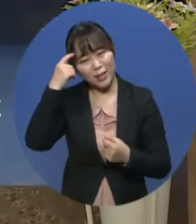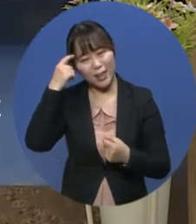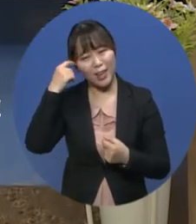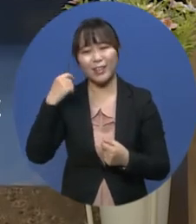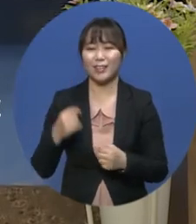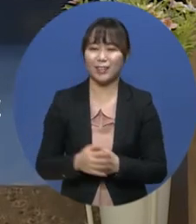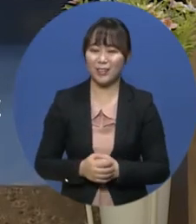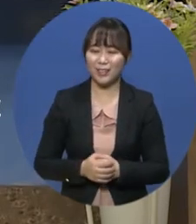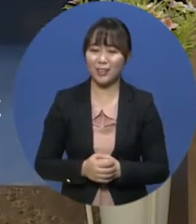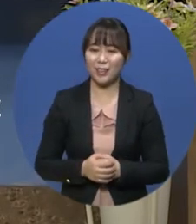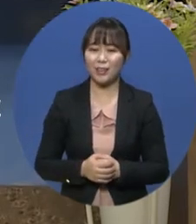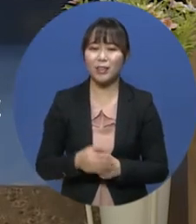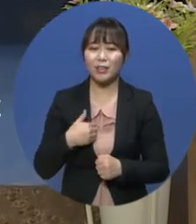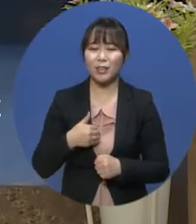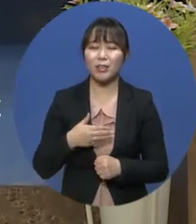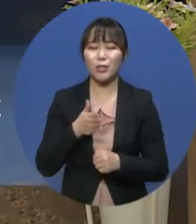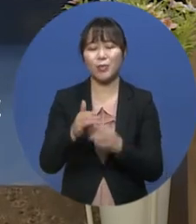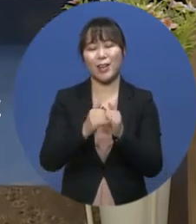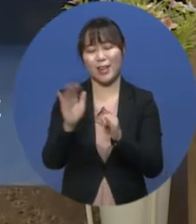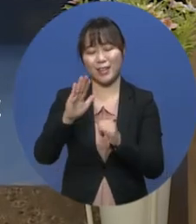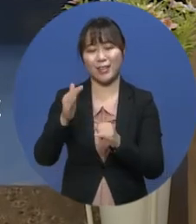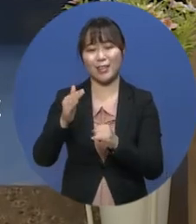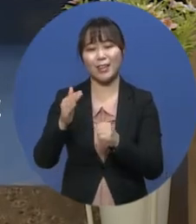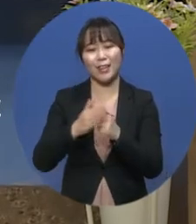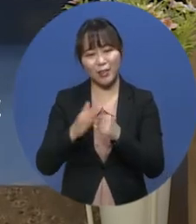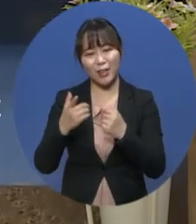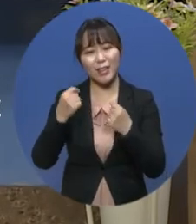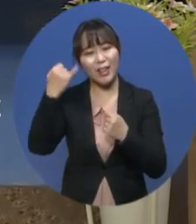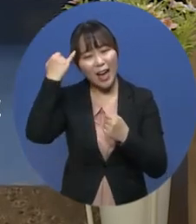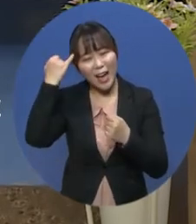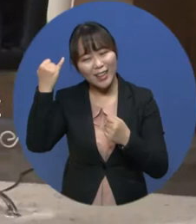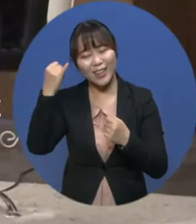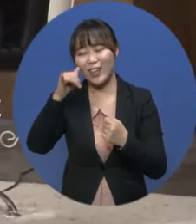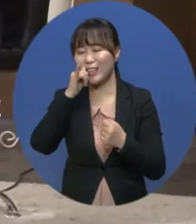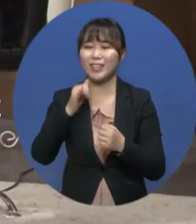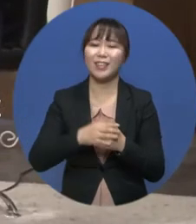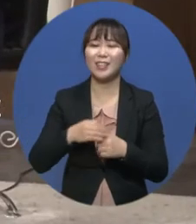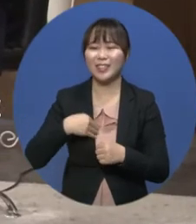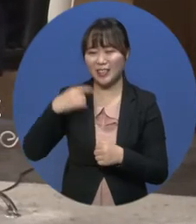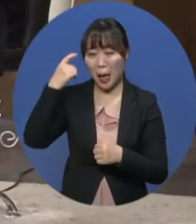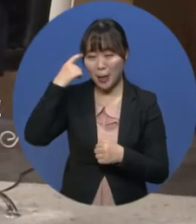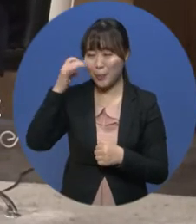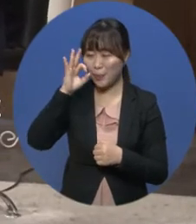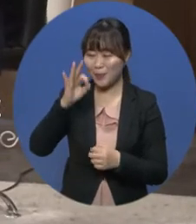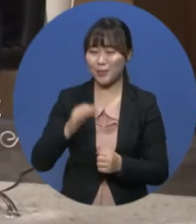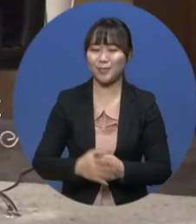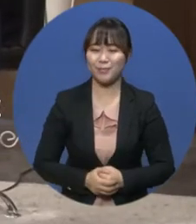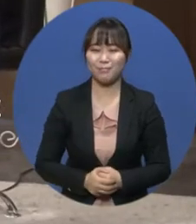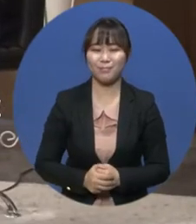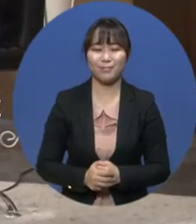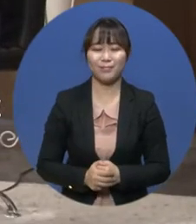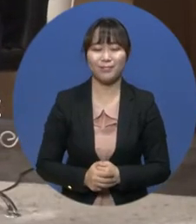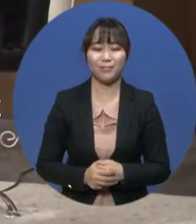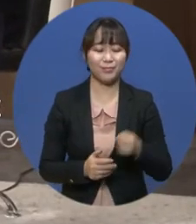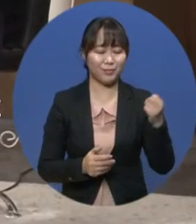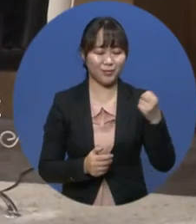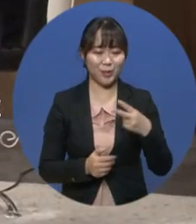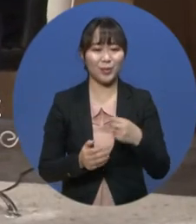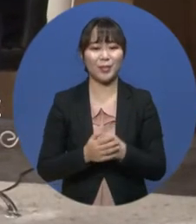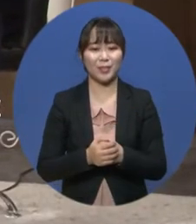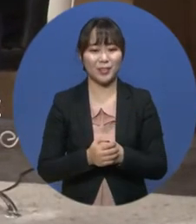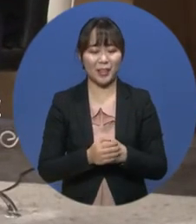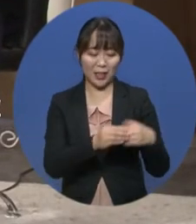저는 b 전문가로서 이제 그냥 그럼 아 이제 그것도 고려해 보내 예 예 그리고 이제